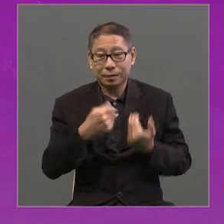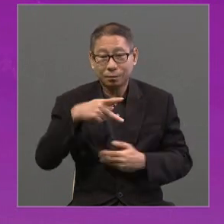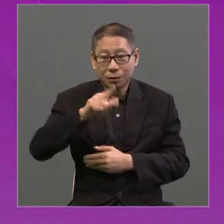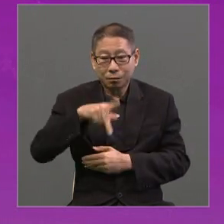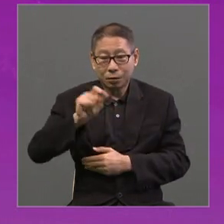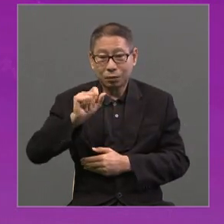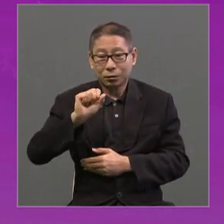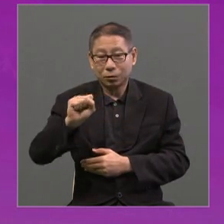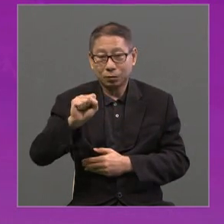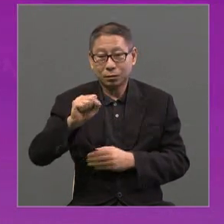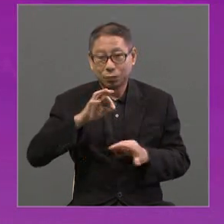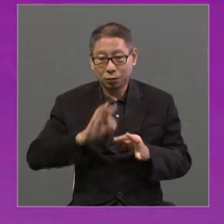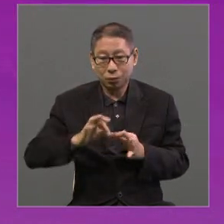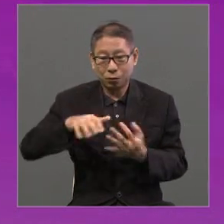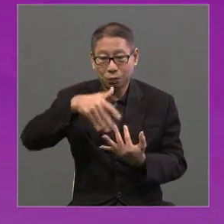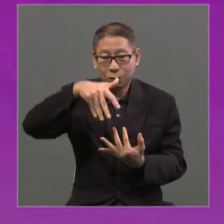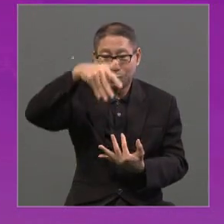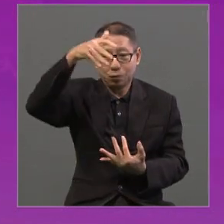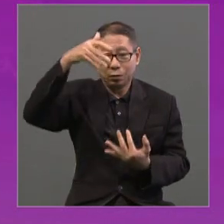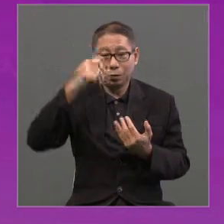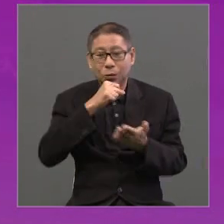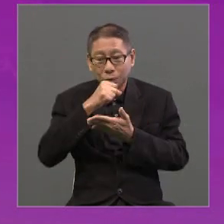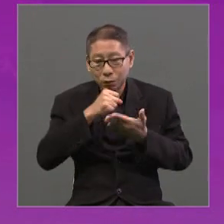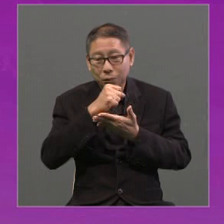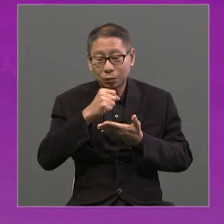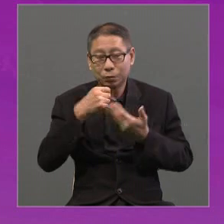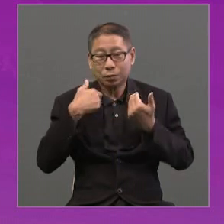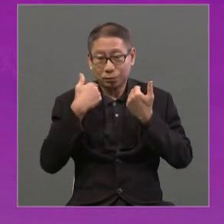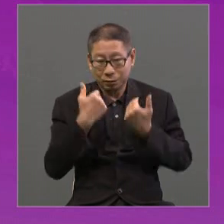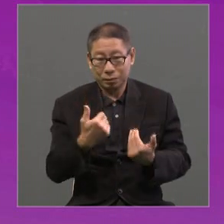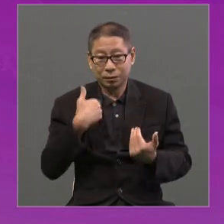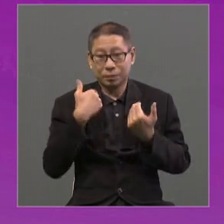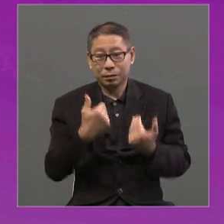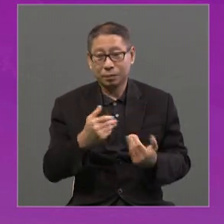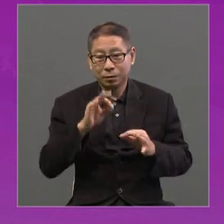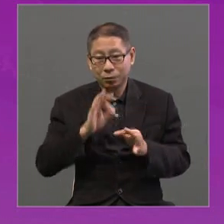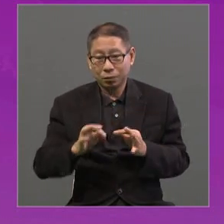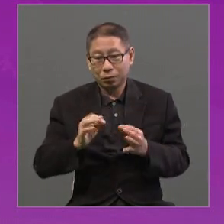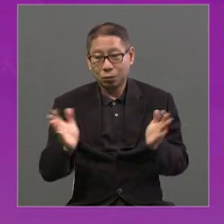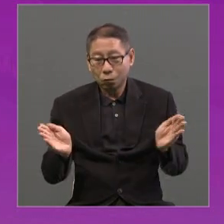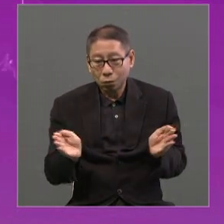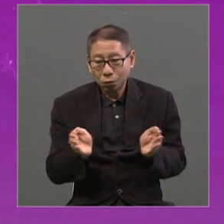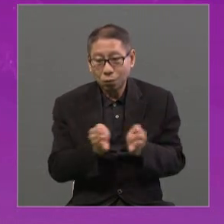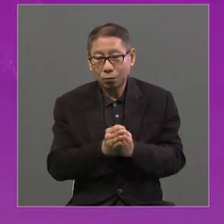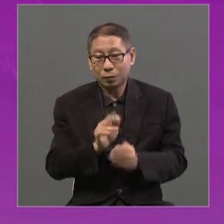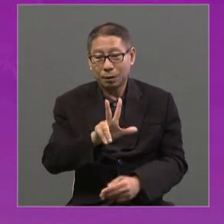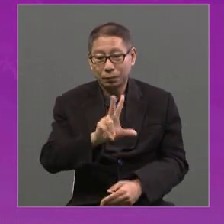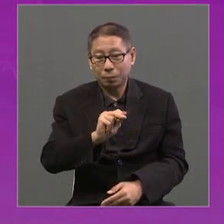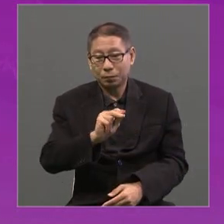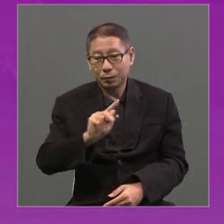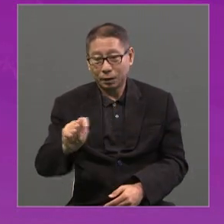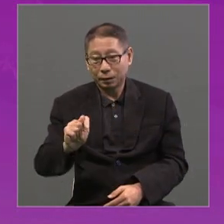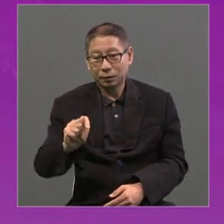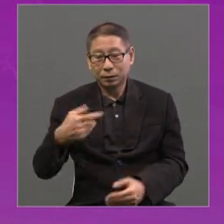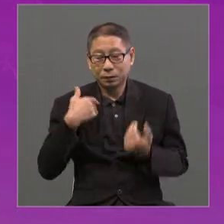การจัดพิธีเผาทำลายยาเสพติดของกลางที่คดีถึงที่สุดวันนี้เนี่ยที่เอาไปเผาน้ำหนักรวมกว่า30ตันถ